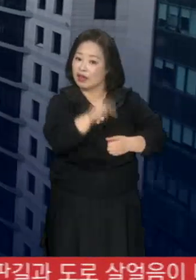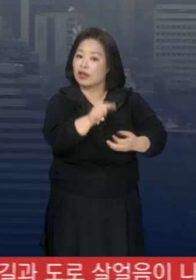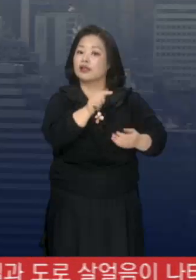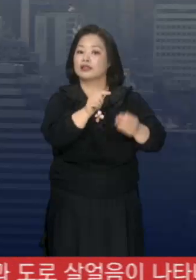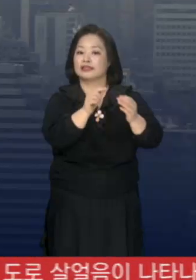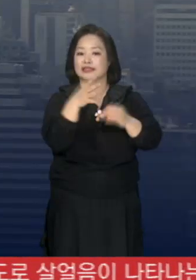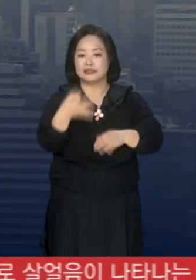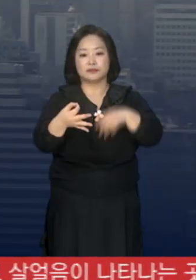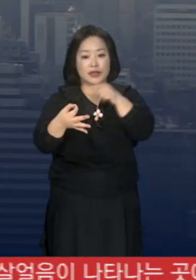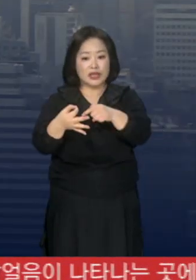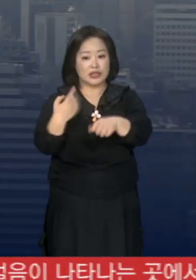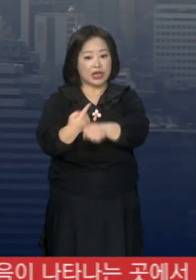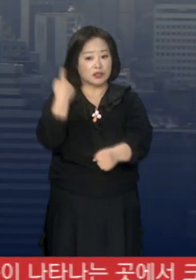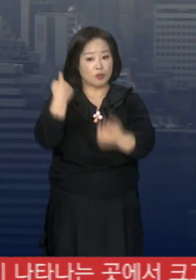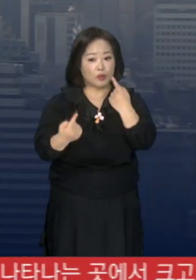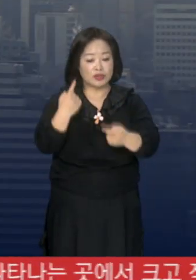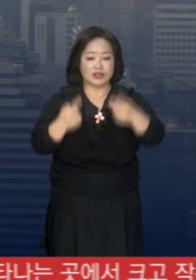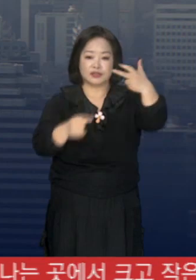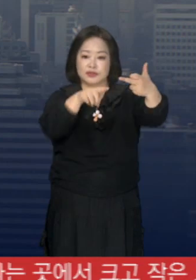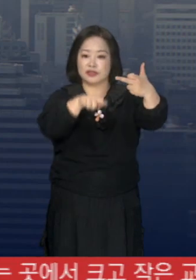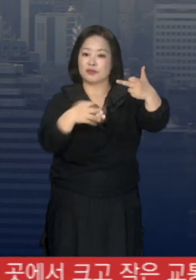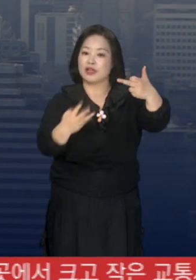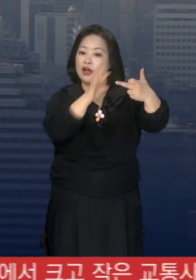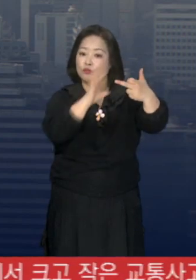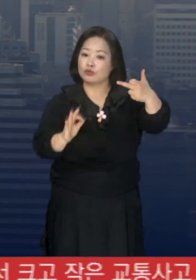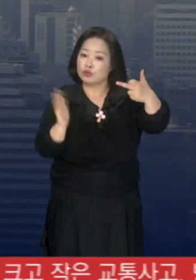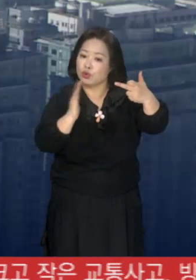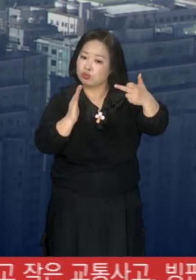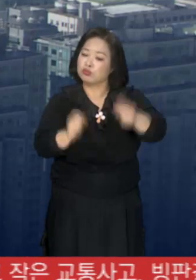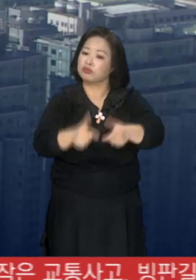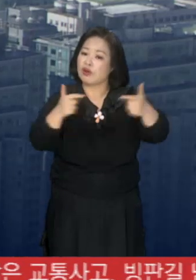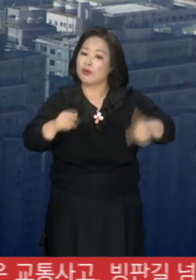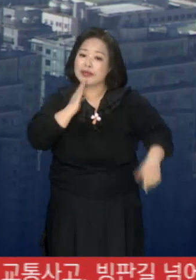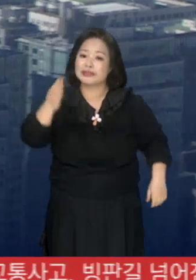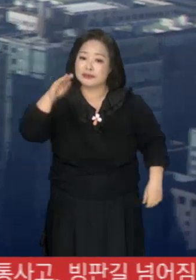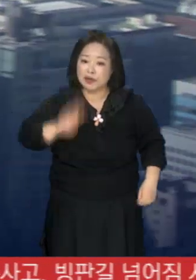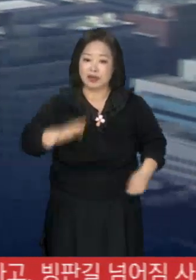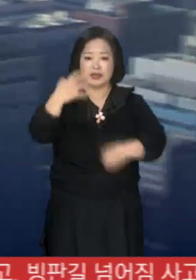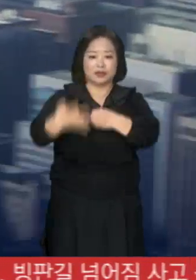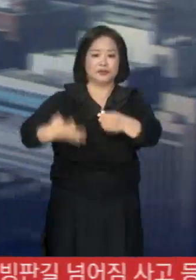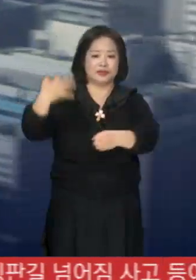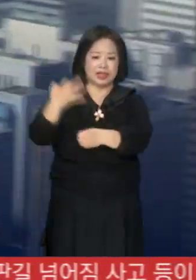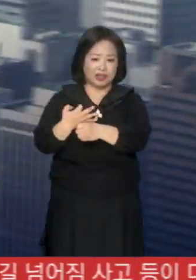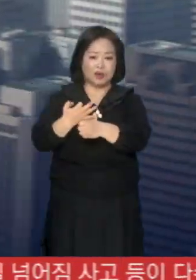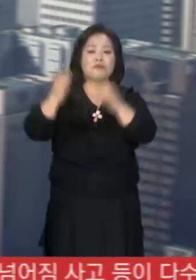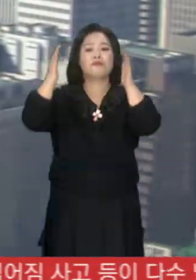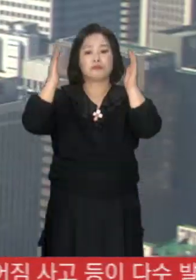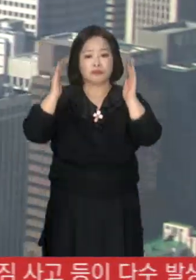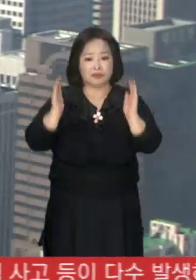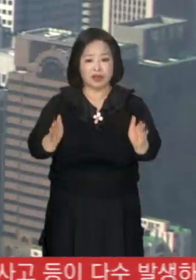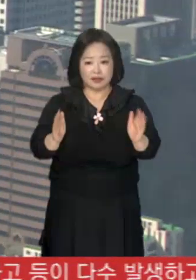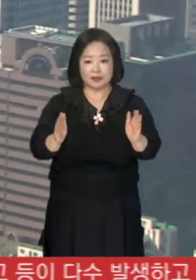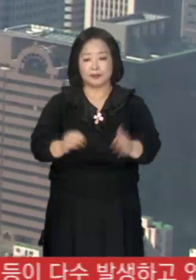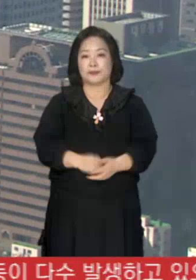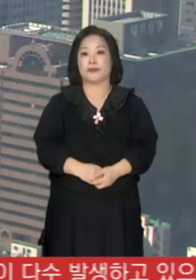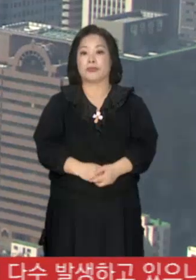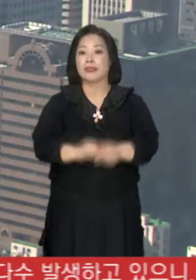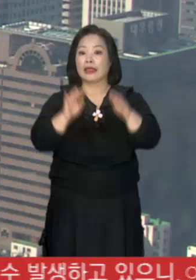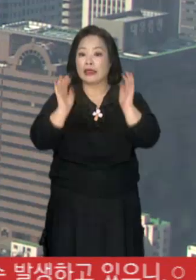집계됐습니다 전년보다 17.4% 늘어난 수준으로 14년 만에 최대폭 상승입니다